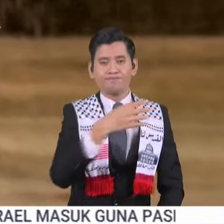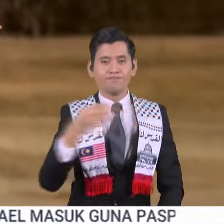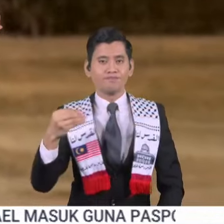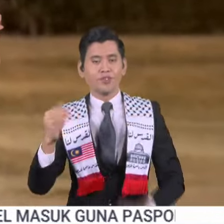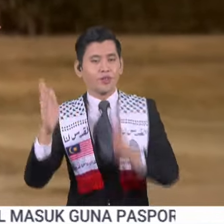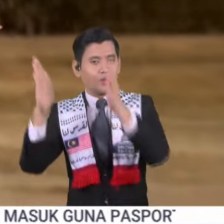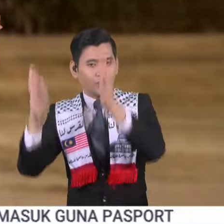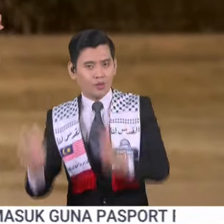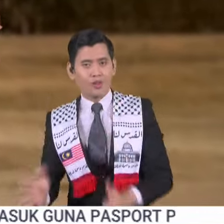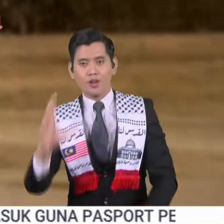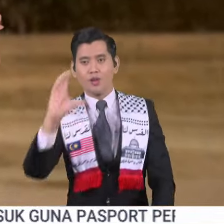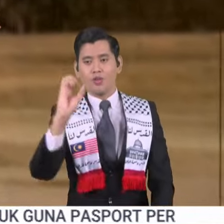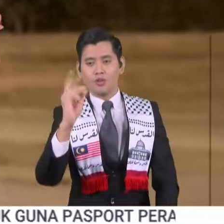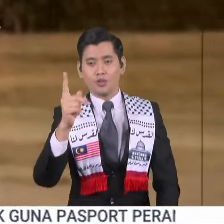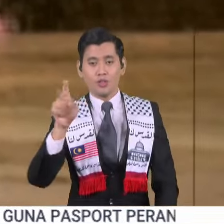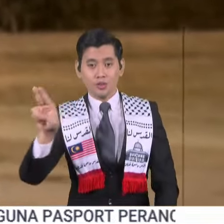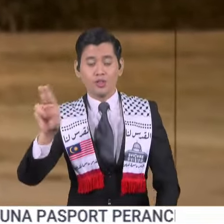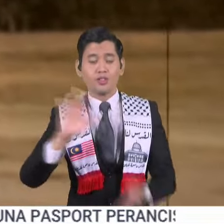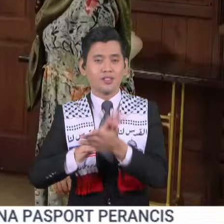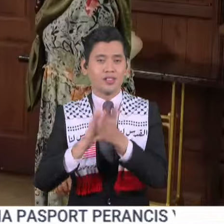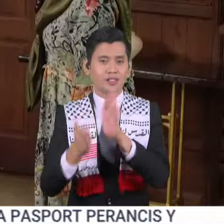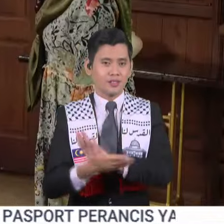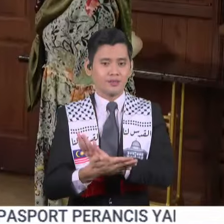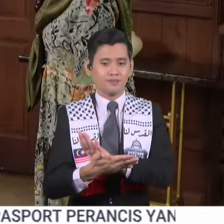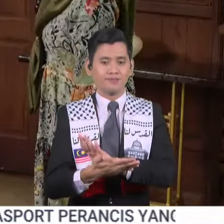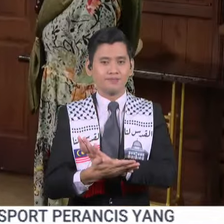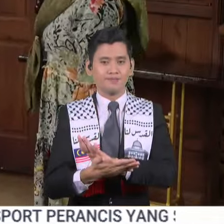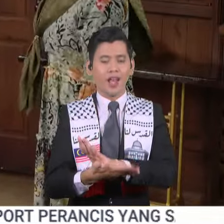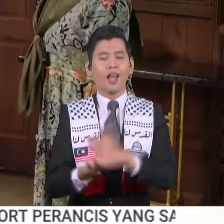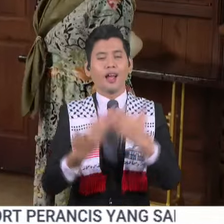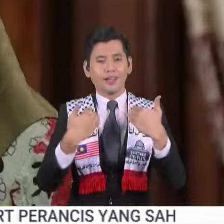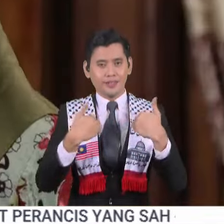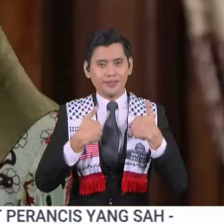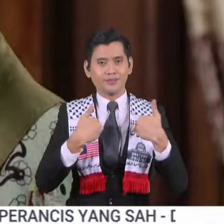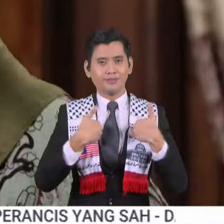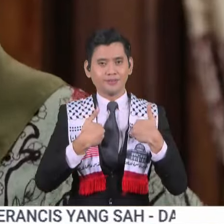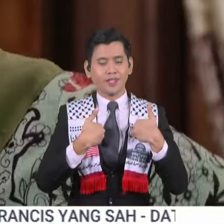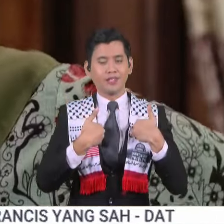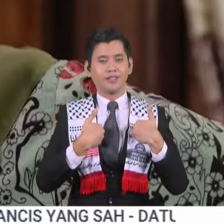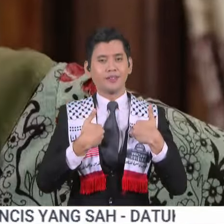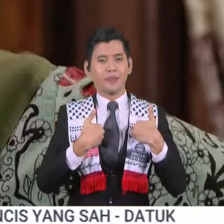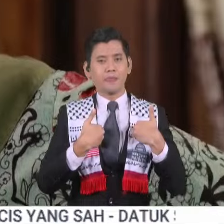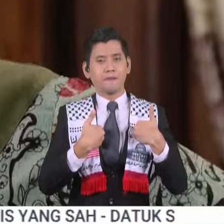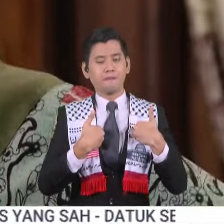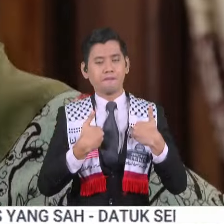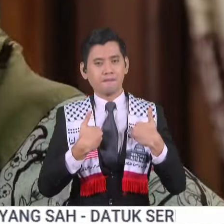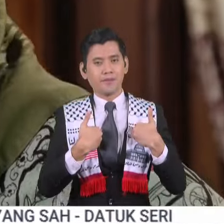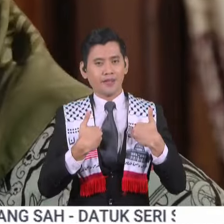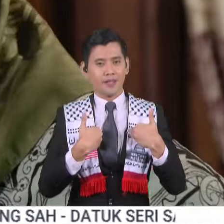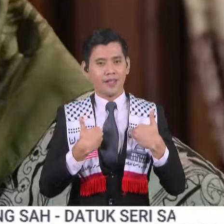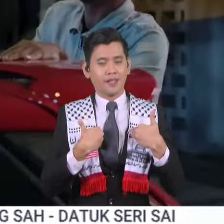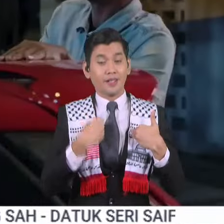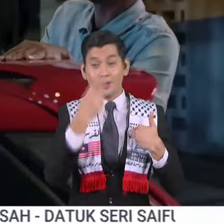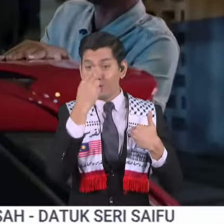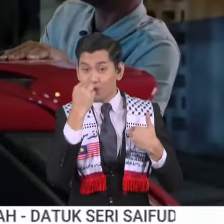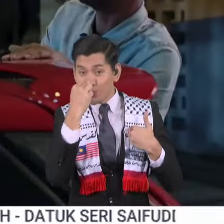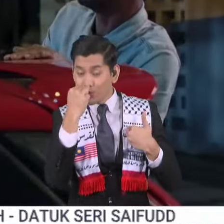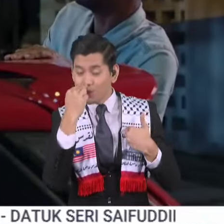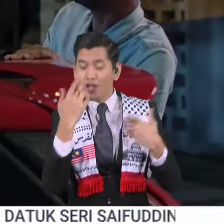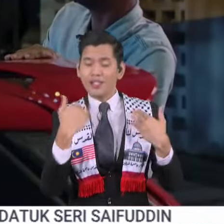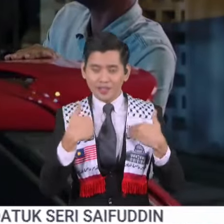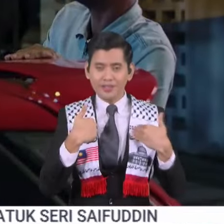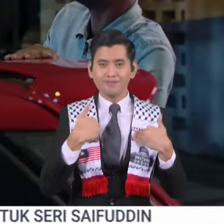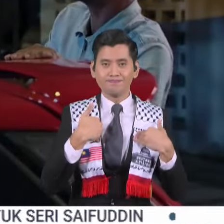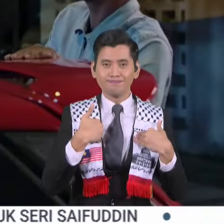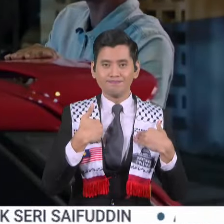orang kurang upaya. Jadi di situ walaupun ada unsur-unsur humor di situ,